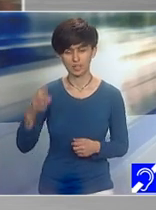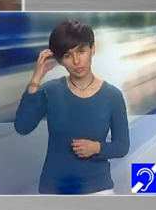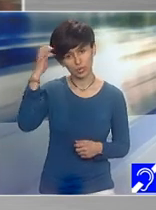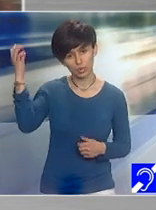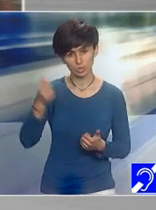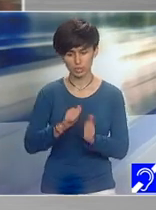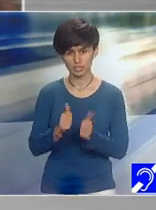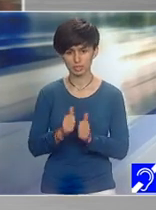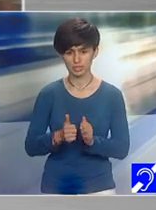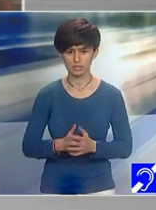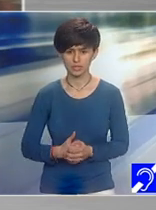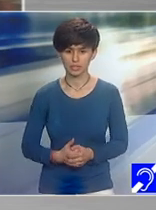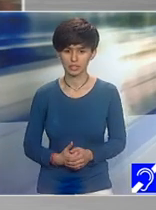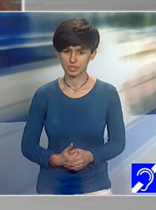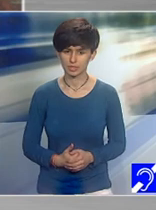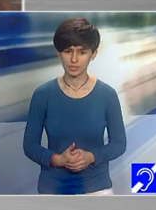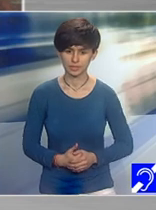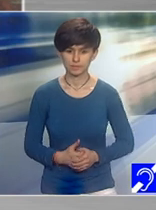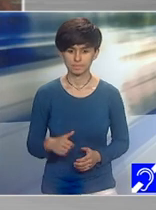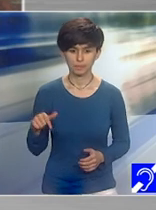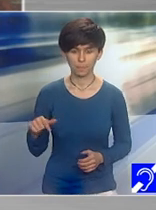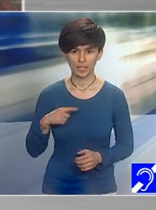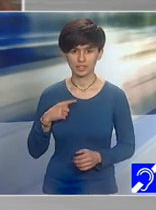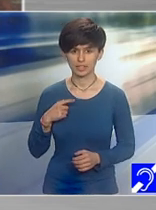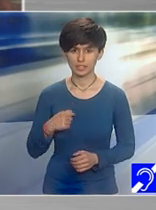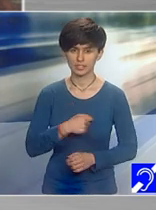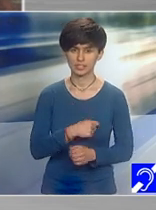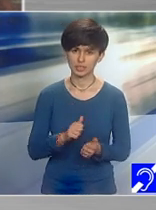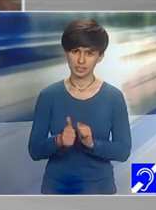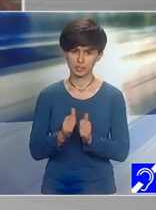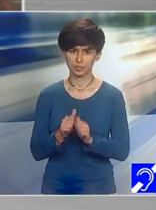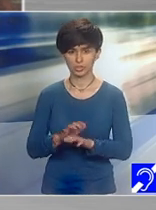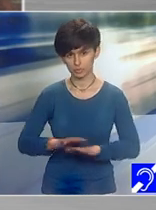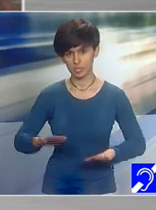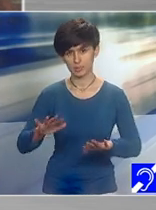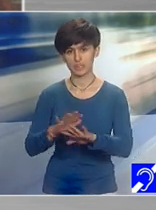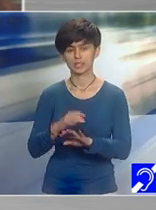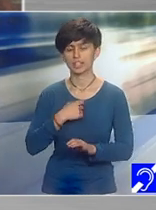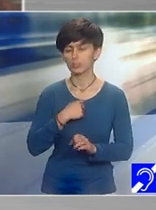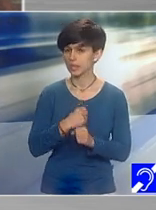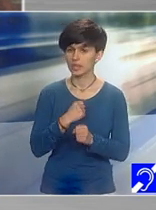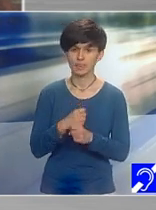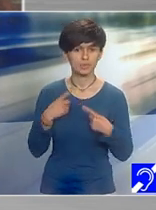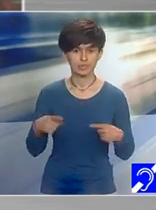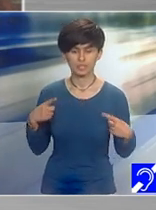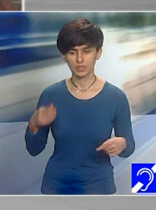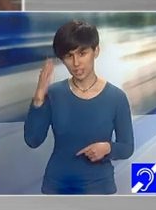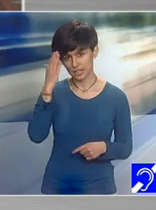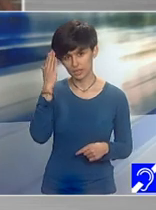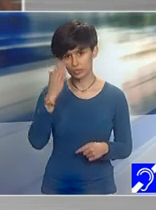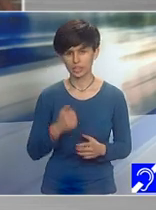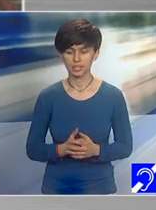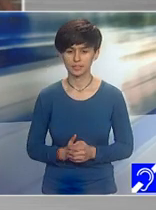să iasă de undeva. Asta este sportul de masă, care putem să-l facem în fiecare din aceste școli. Le putem